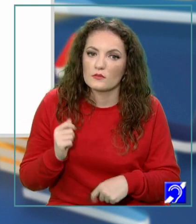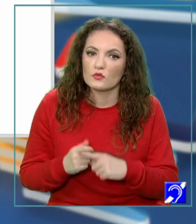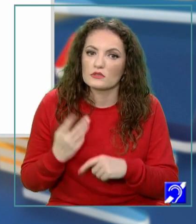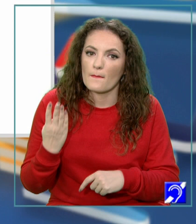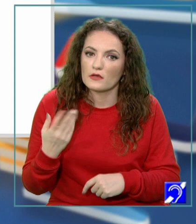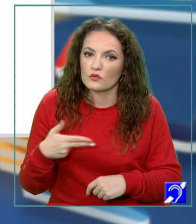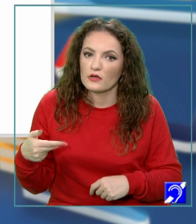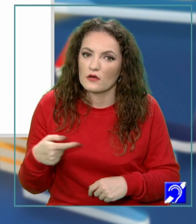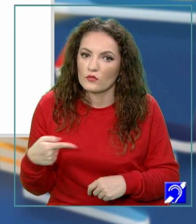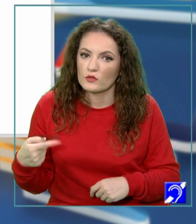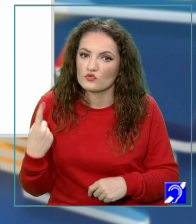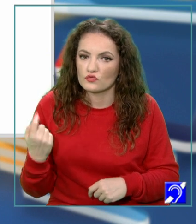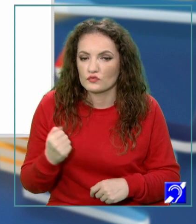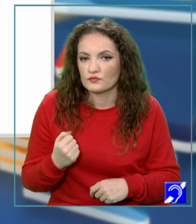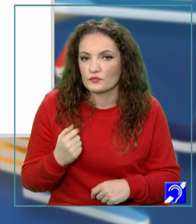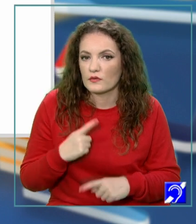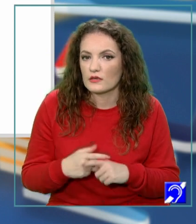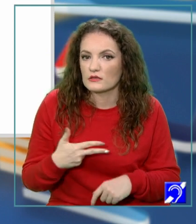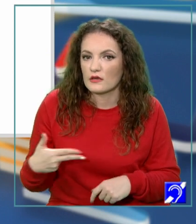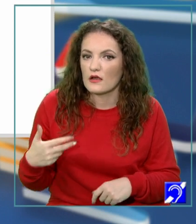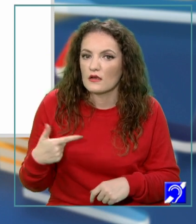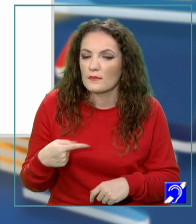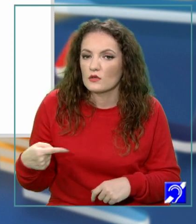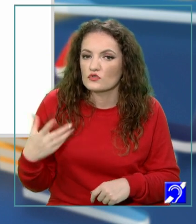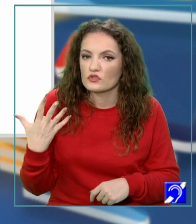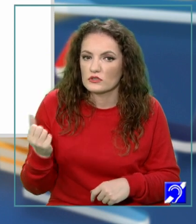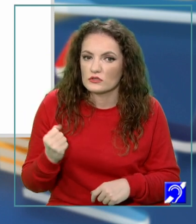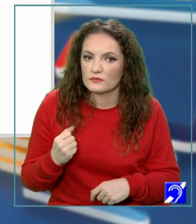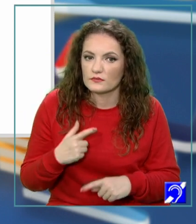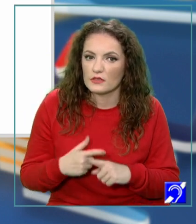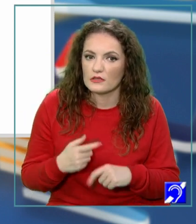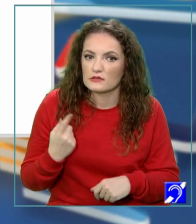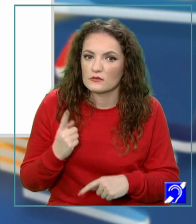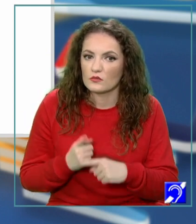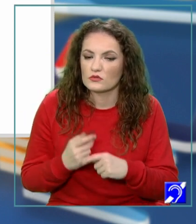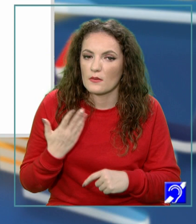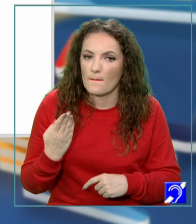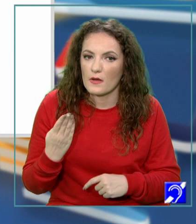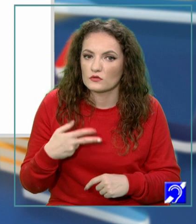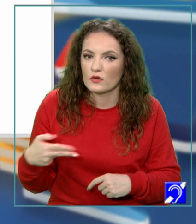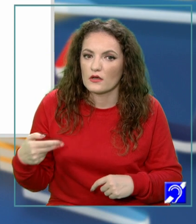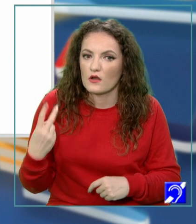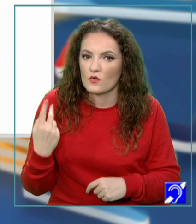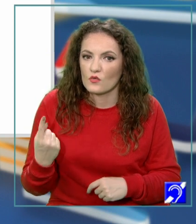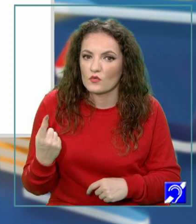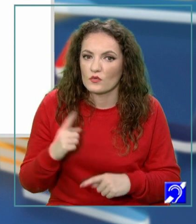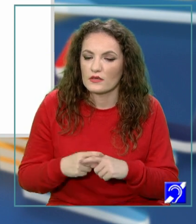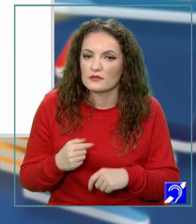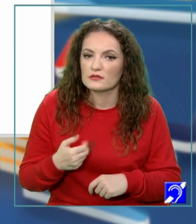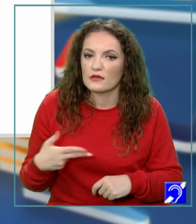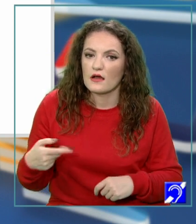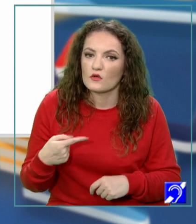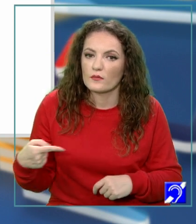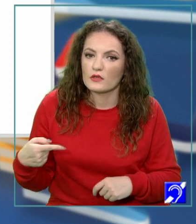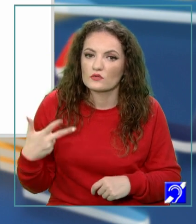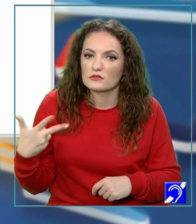cu minus 1 înseamnă că x egal cu minus 5. X plus 4 egal cu 1 înseamnă x egal cu minus 3 și x plus